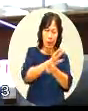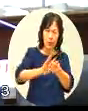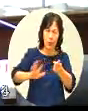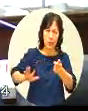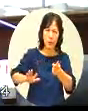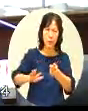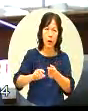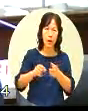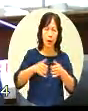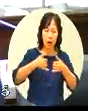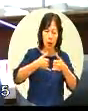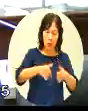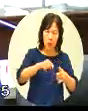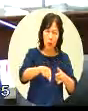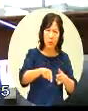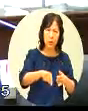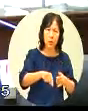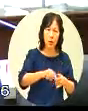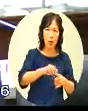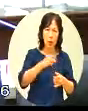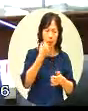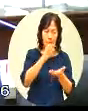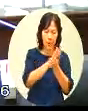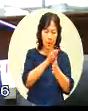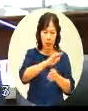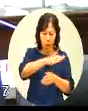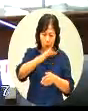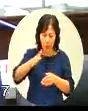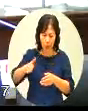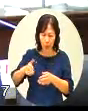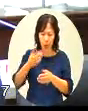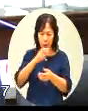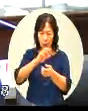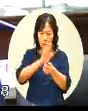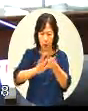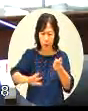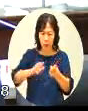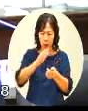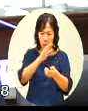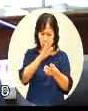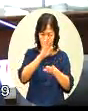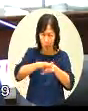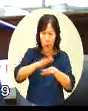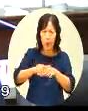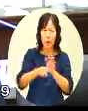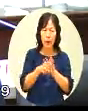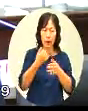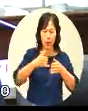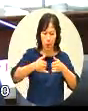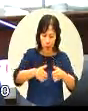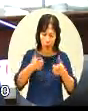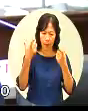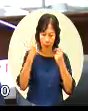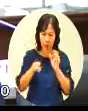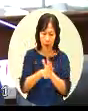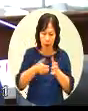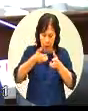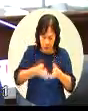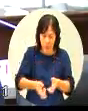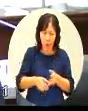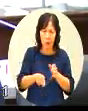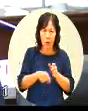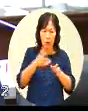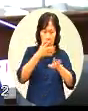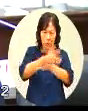所谓道路非常严重不平的最主要的原因，因为它频率多，而且它载重量也许是